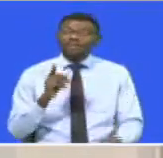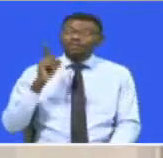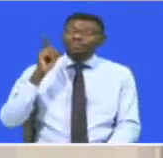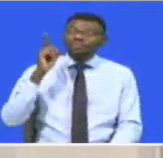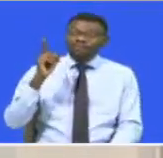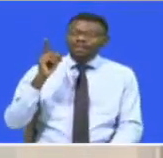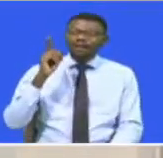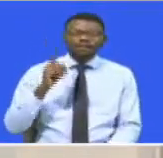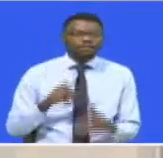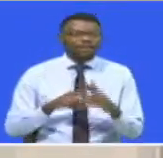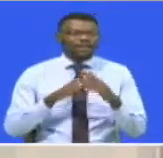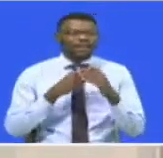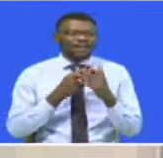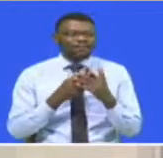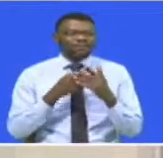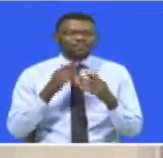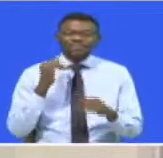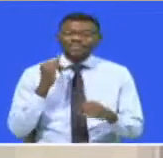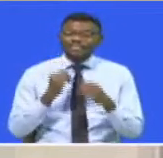wewe ni